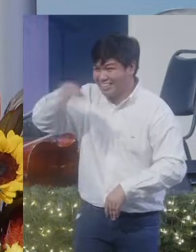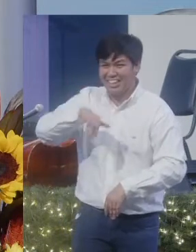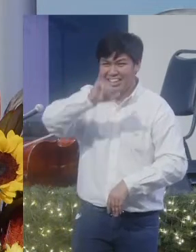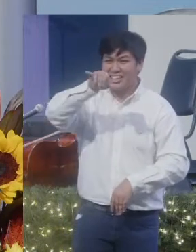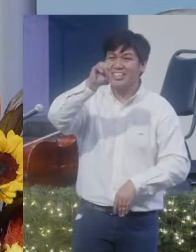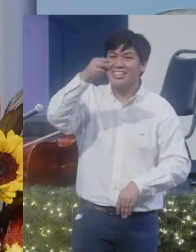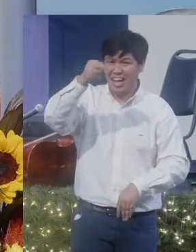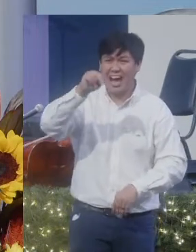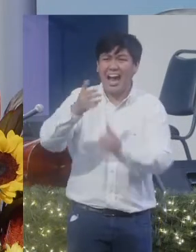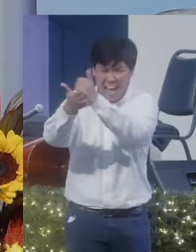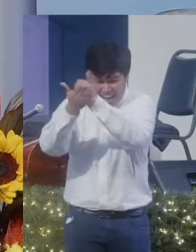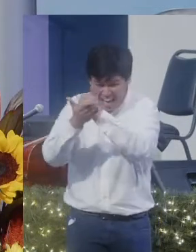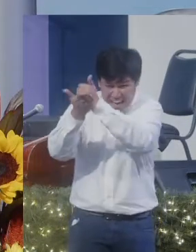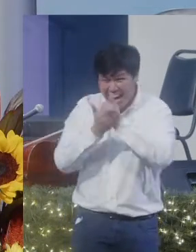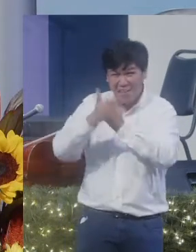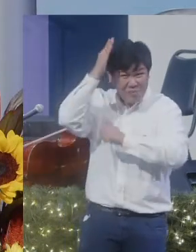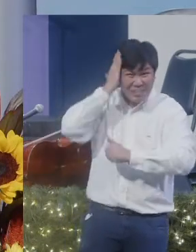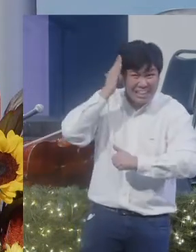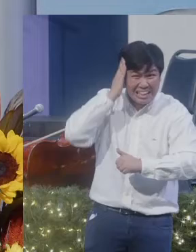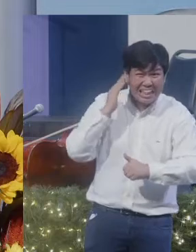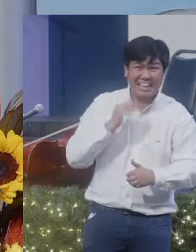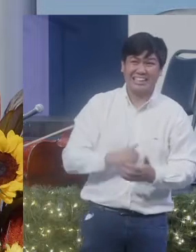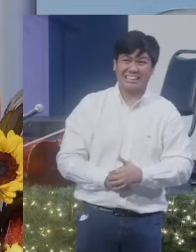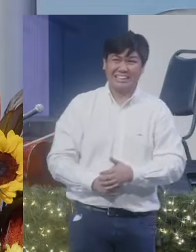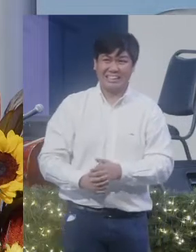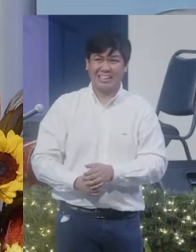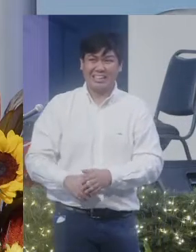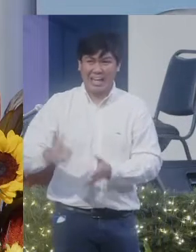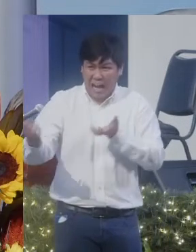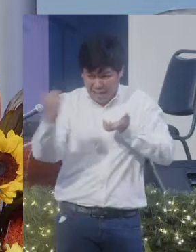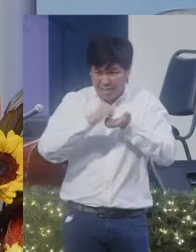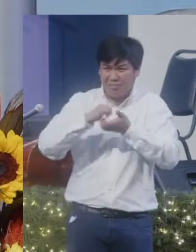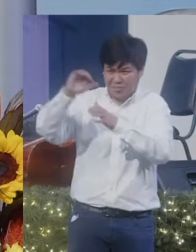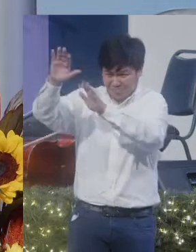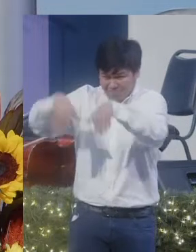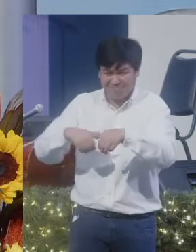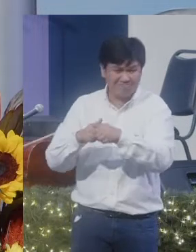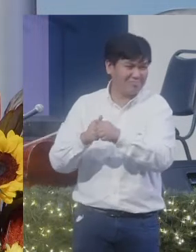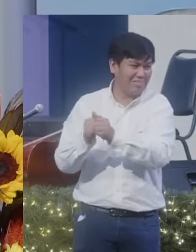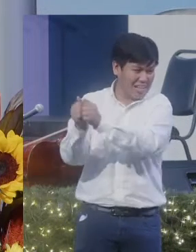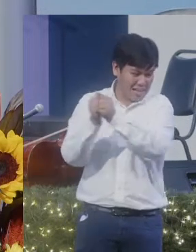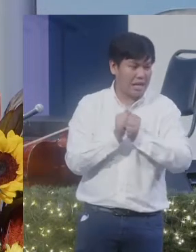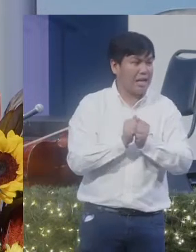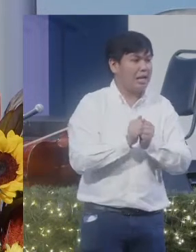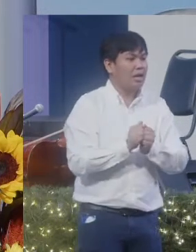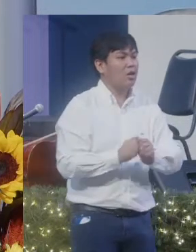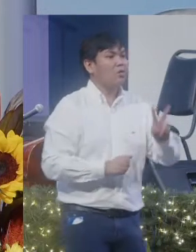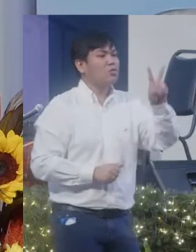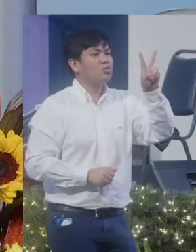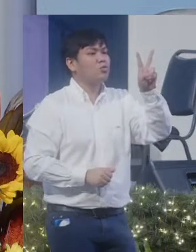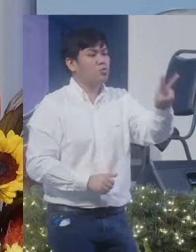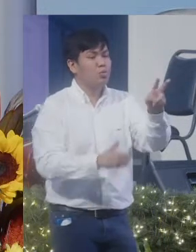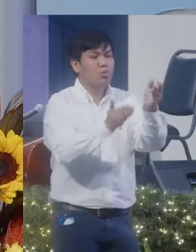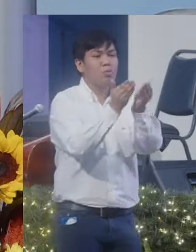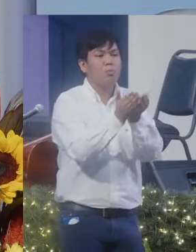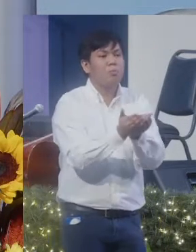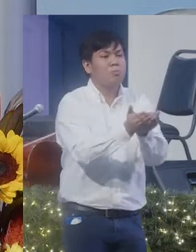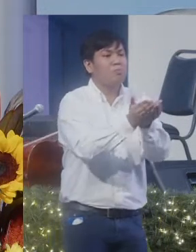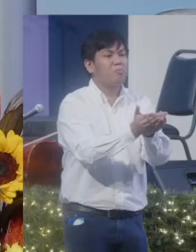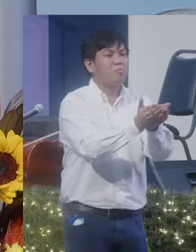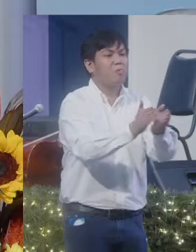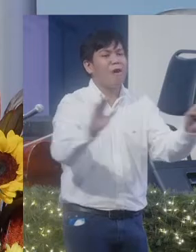yun. Sabi nila, partner, tulungan nyo kami. And they came and filled both the boats.